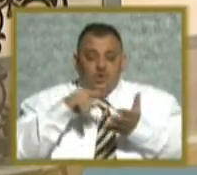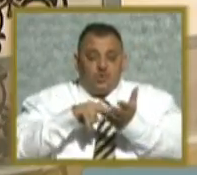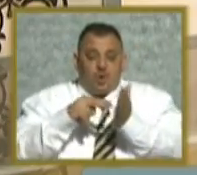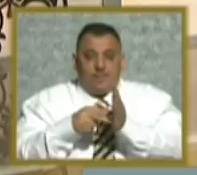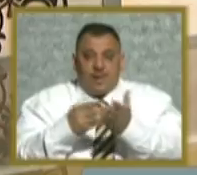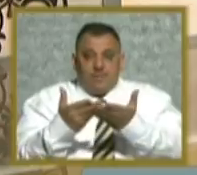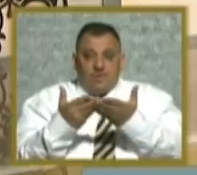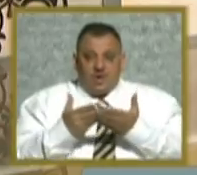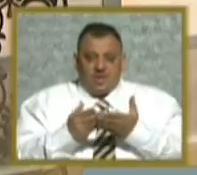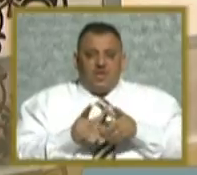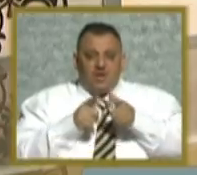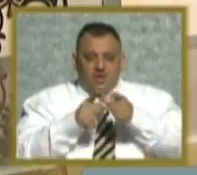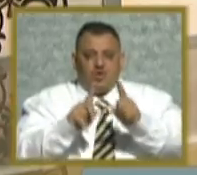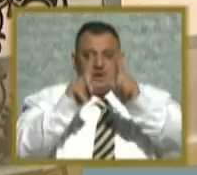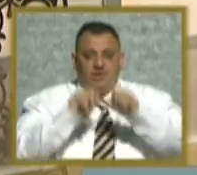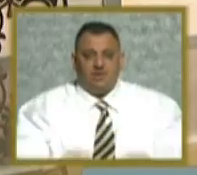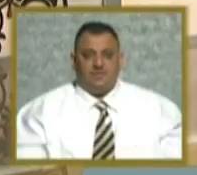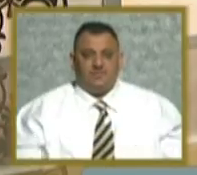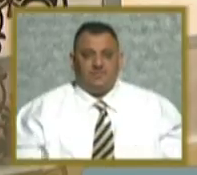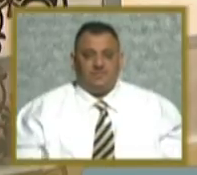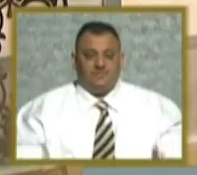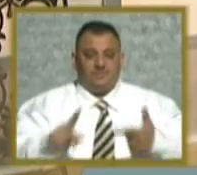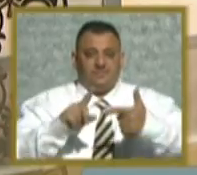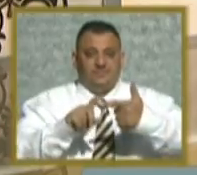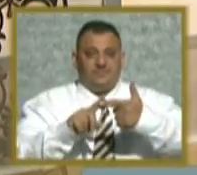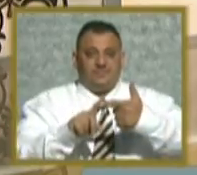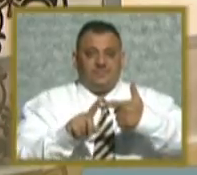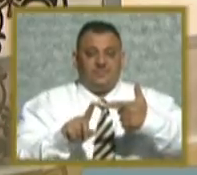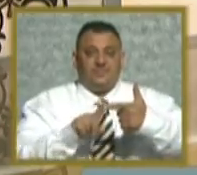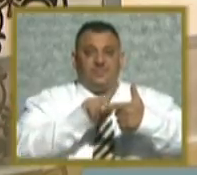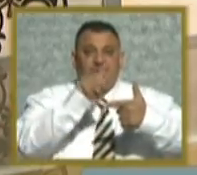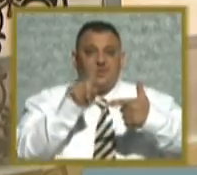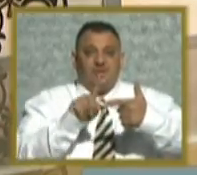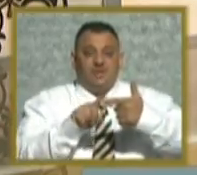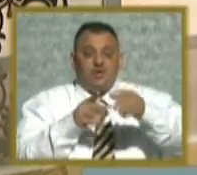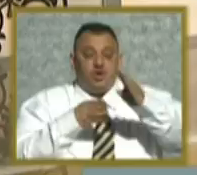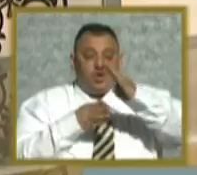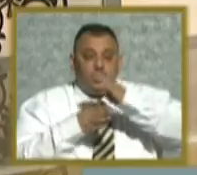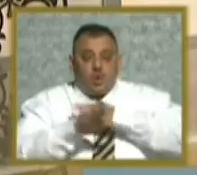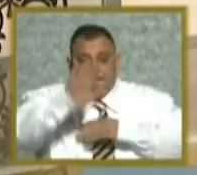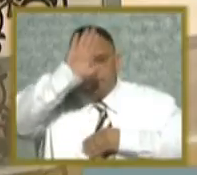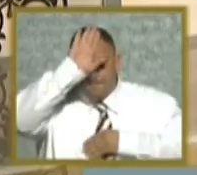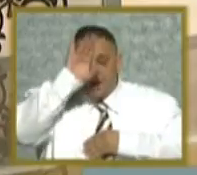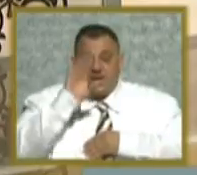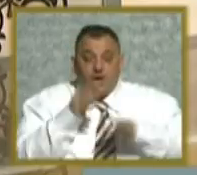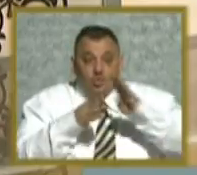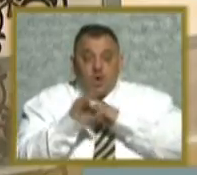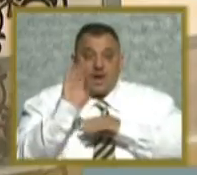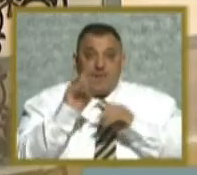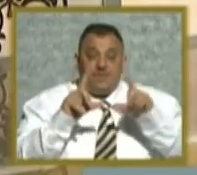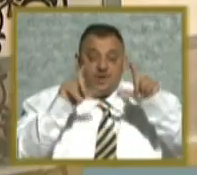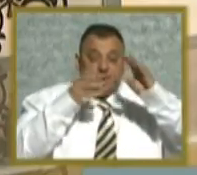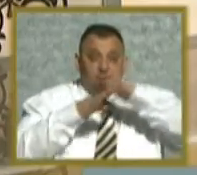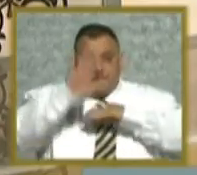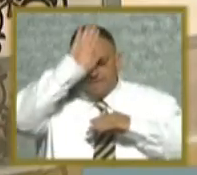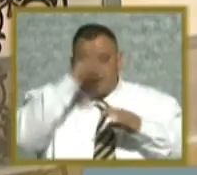يفعل؟ طيب طيب سؤال آخر. لا تدخل الملائكة بيت فيه صور أو كلب، فمثل